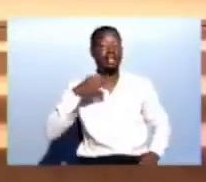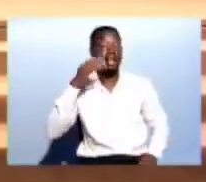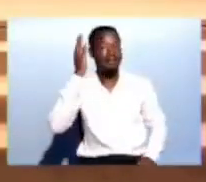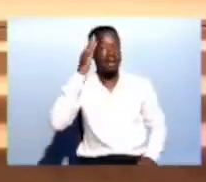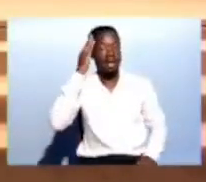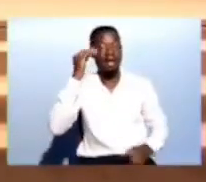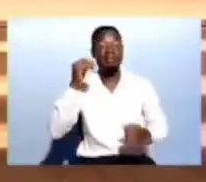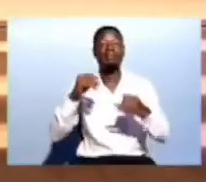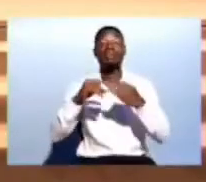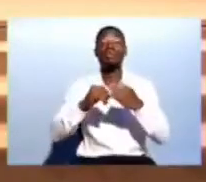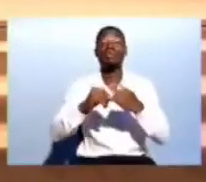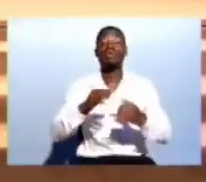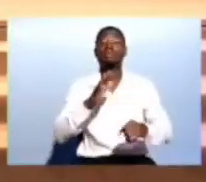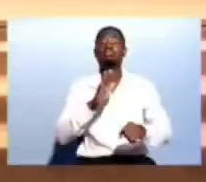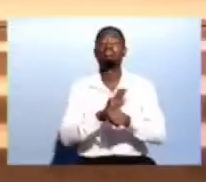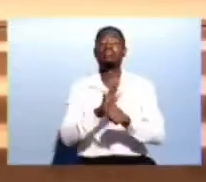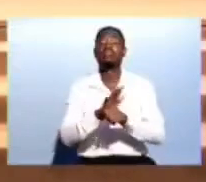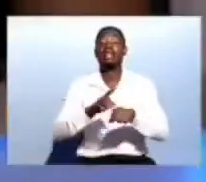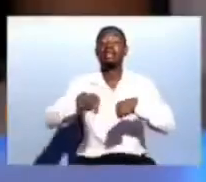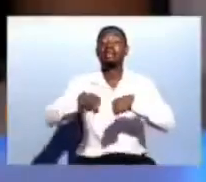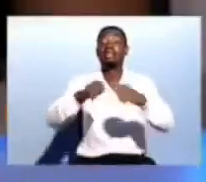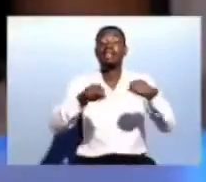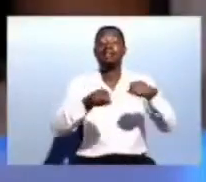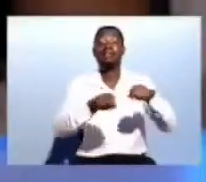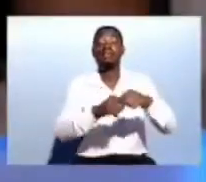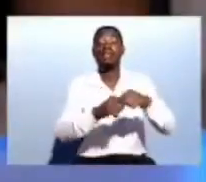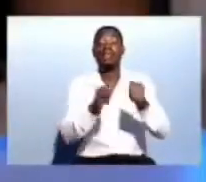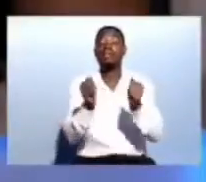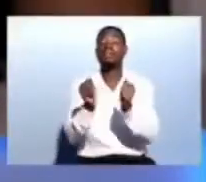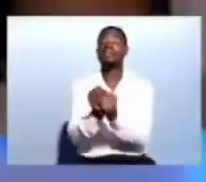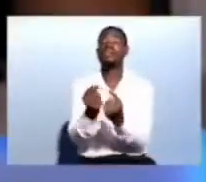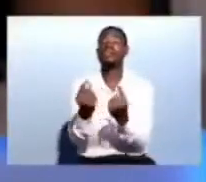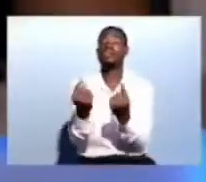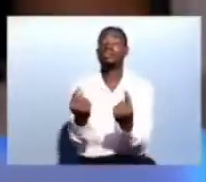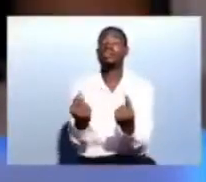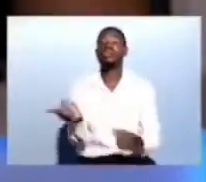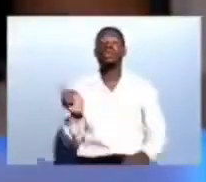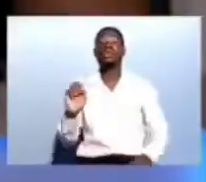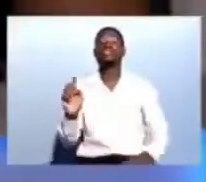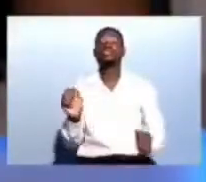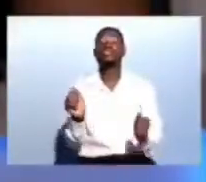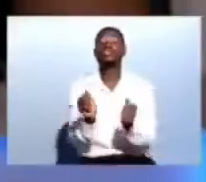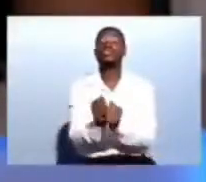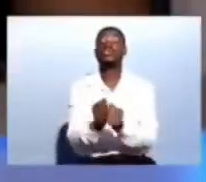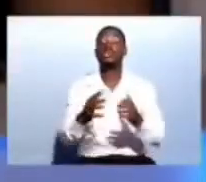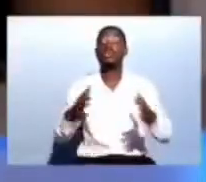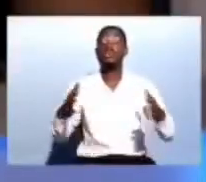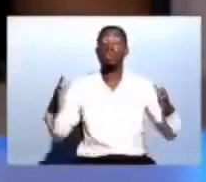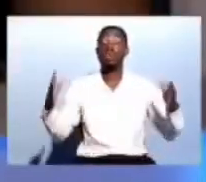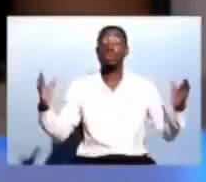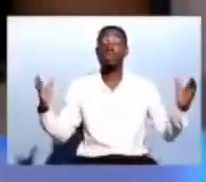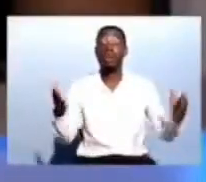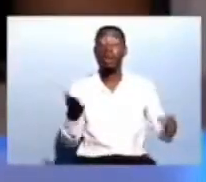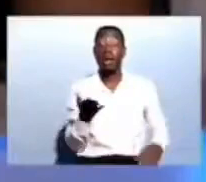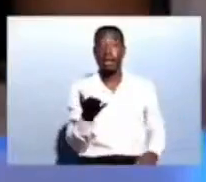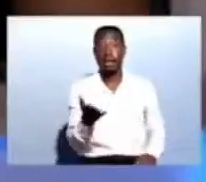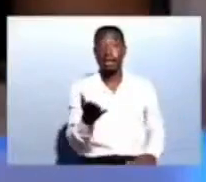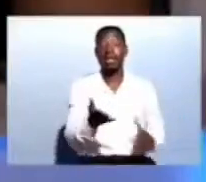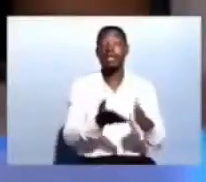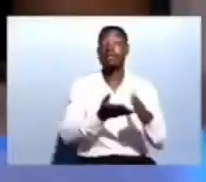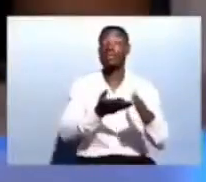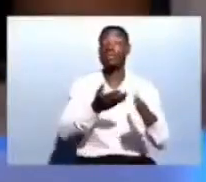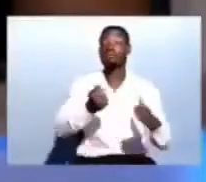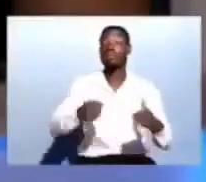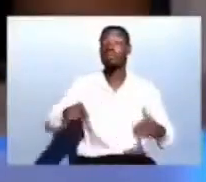nyingi zinavunjika kwa vitu vidogo mno, sio vitu vikubwa. Vitu vidogo vidogo, na hii ni kwa